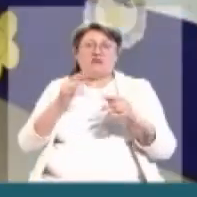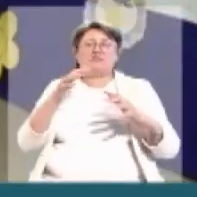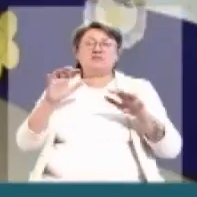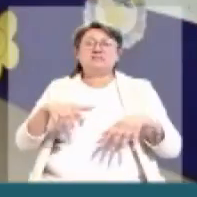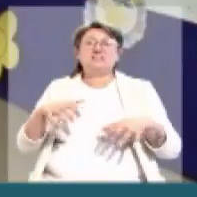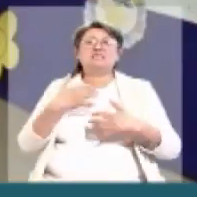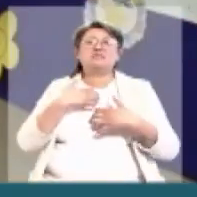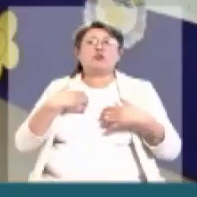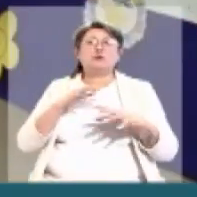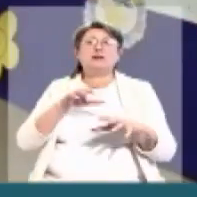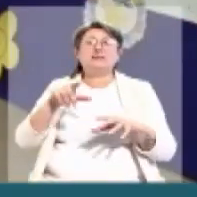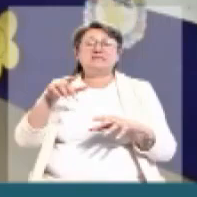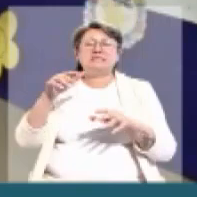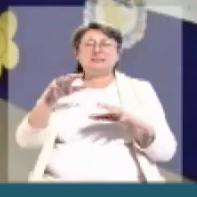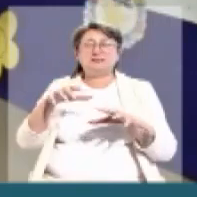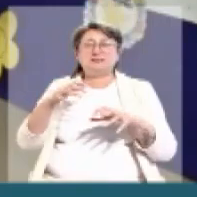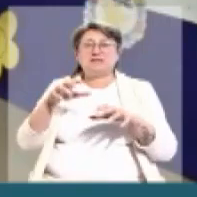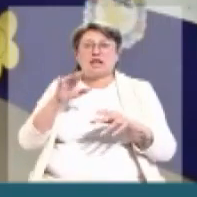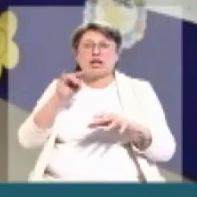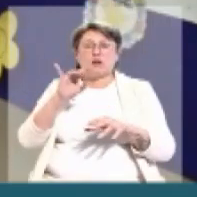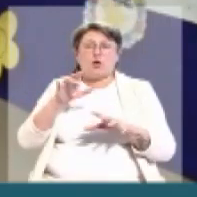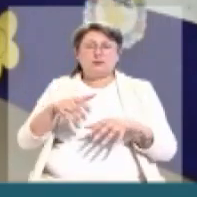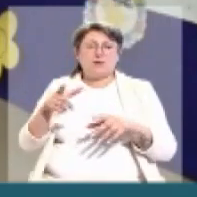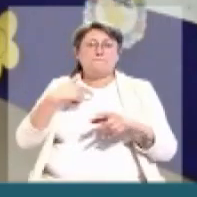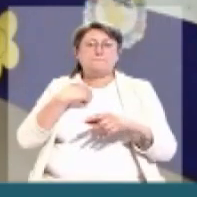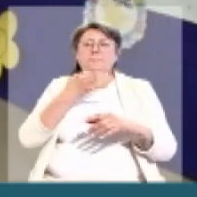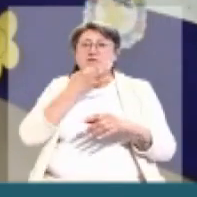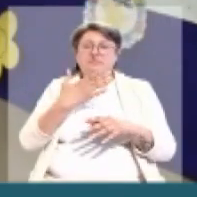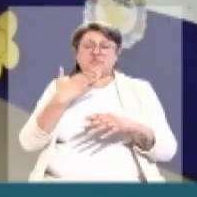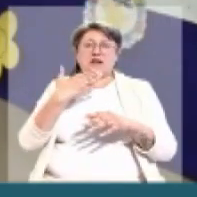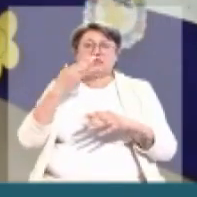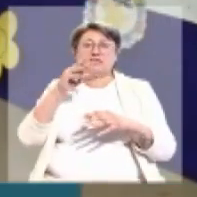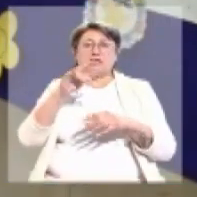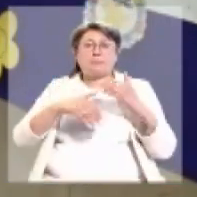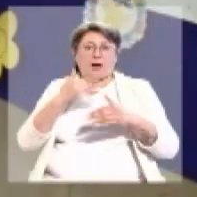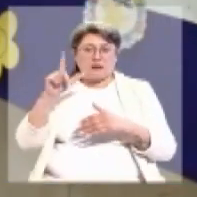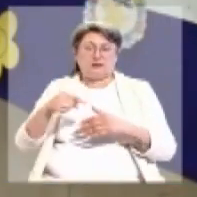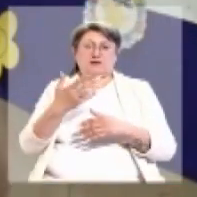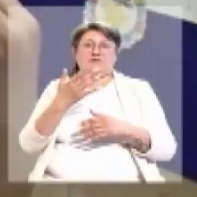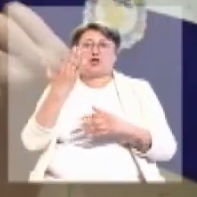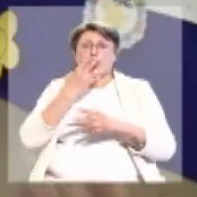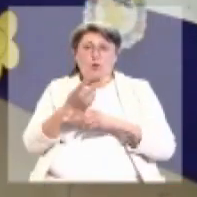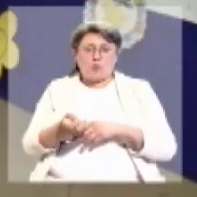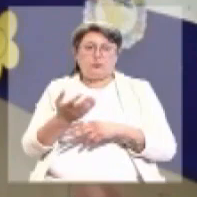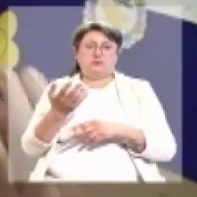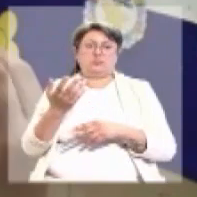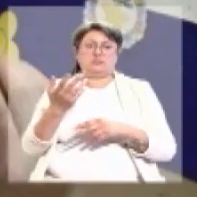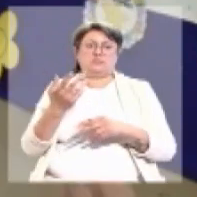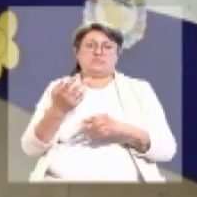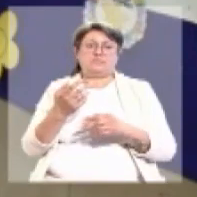центр. Мне так понравилось летний лагерь. Мы ехали в термопарк, ходили в кино. И вот